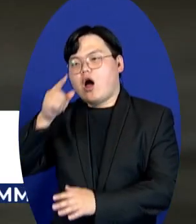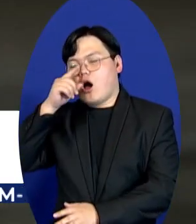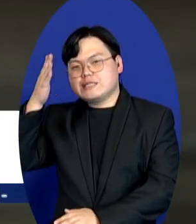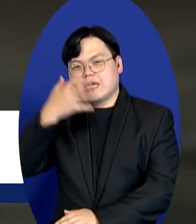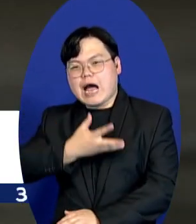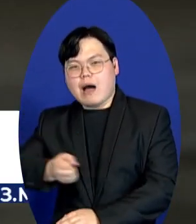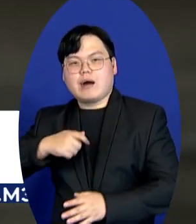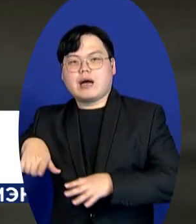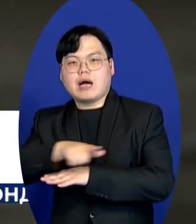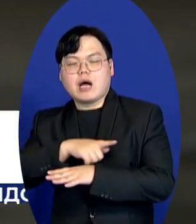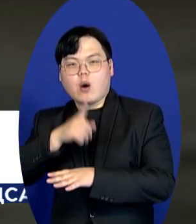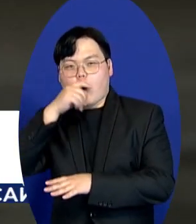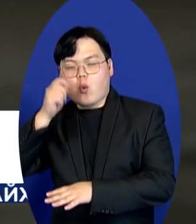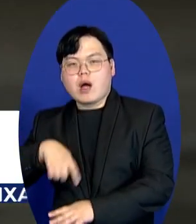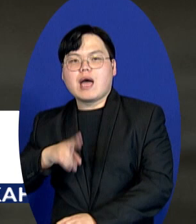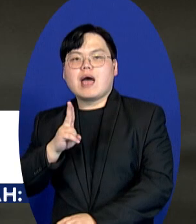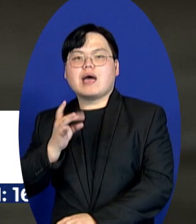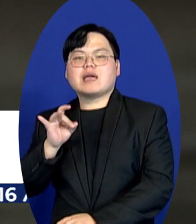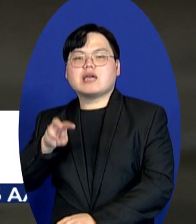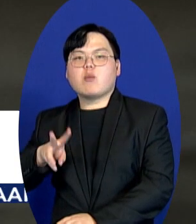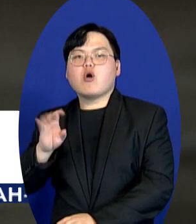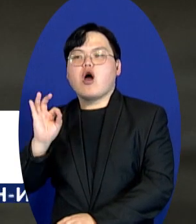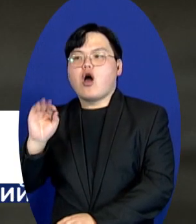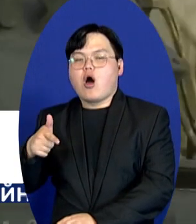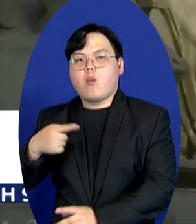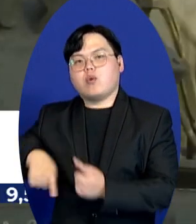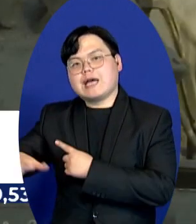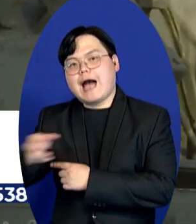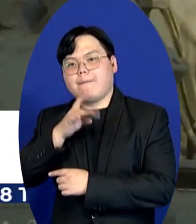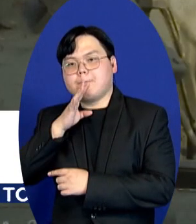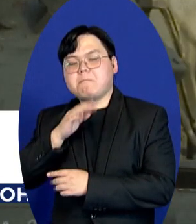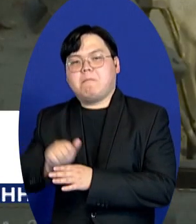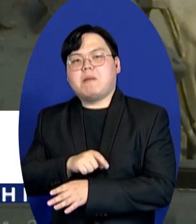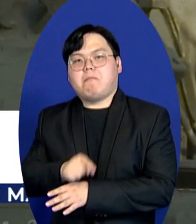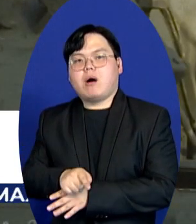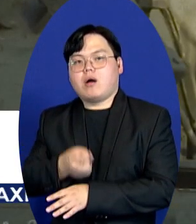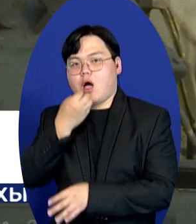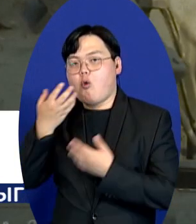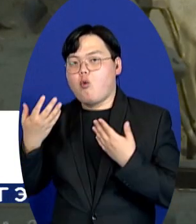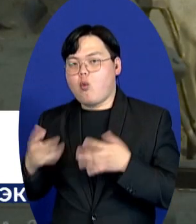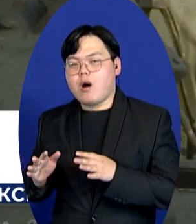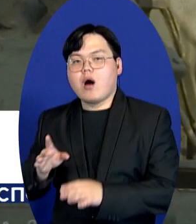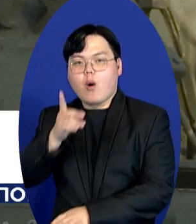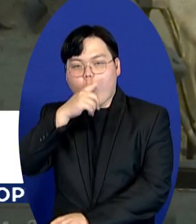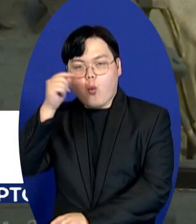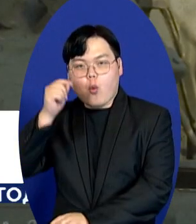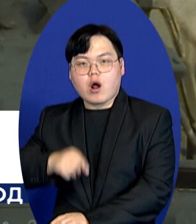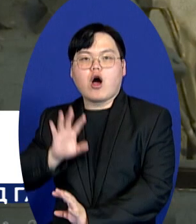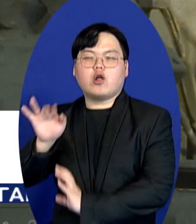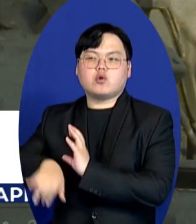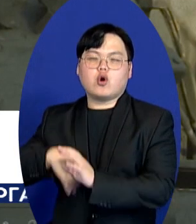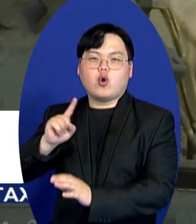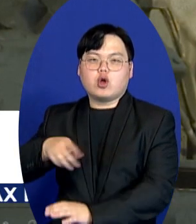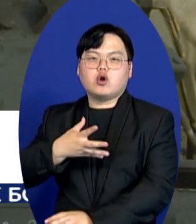дотор өмнөд Украин дах Кремль хойгогч ус буцааж авах давшилтаа эхлүүлэхэд бэлэн байгааг цохон тэмдэглэсэн байна. Украин улсын олон улсад